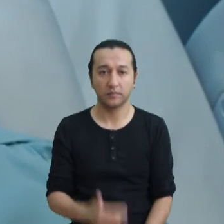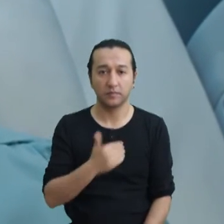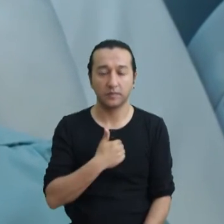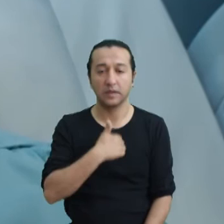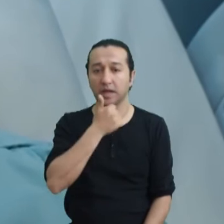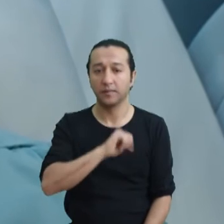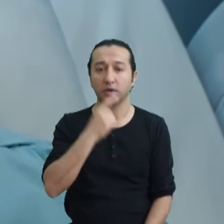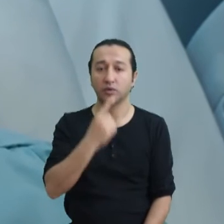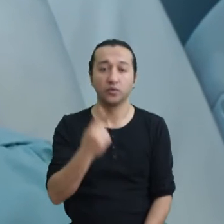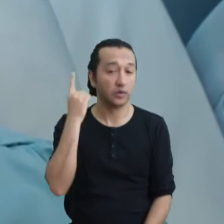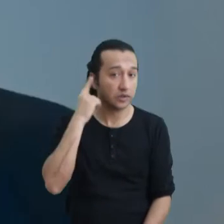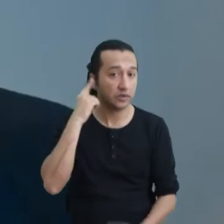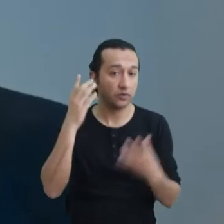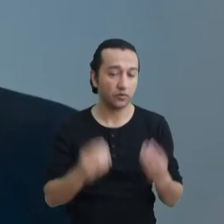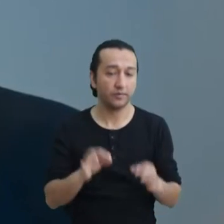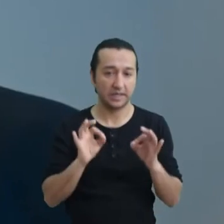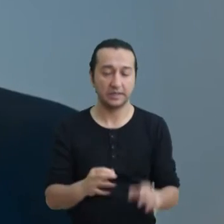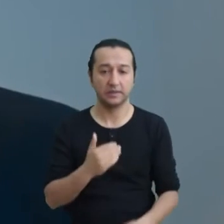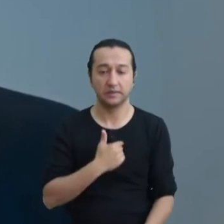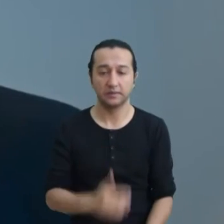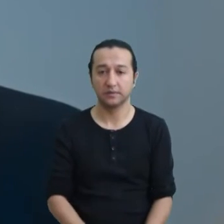Ben abinin sözünden çıkmayacaktım.